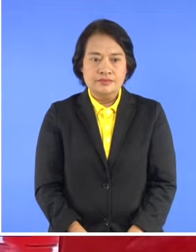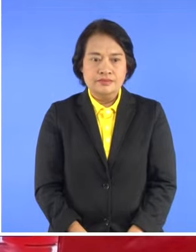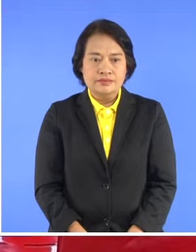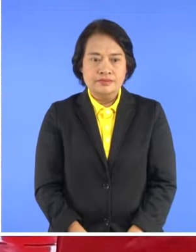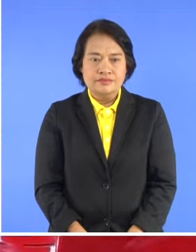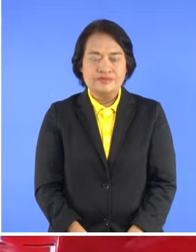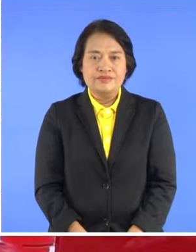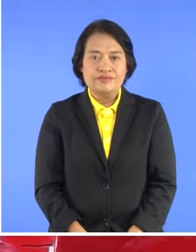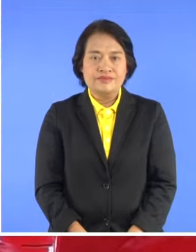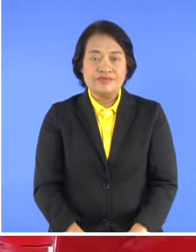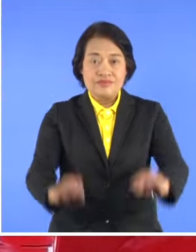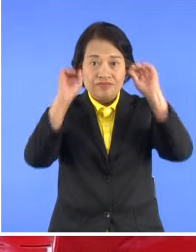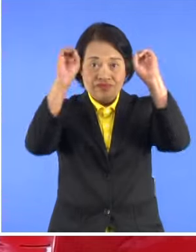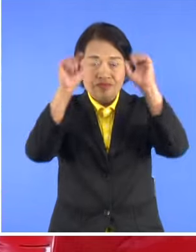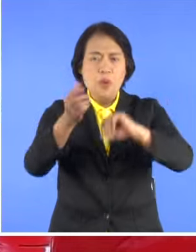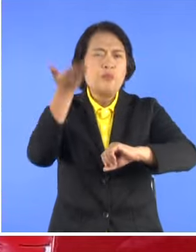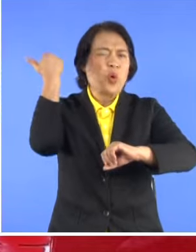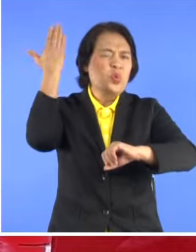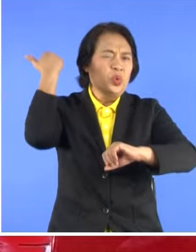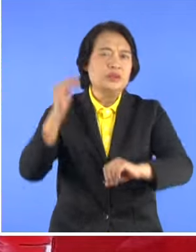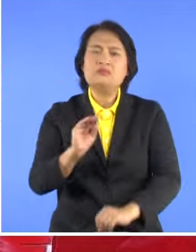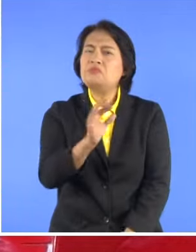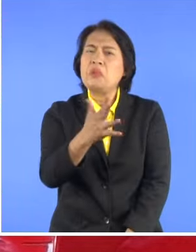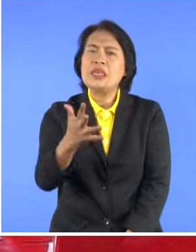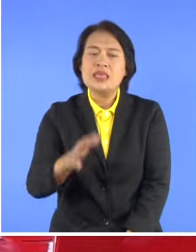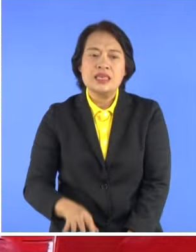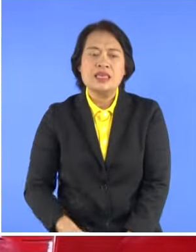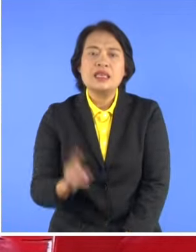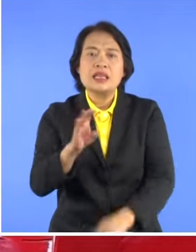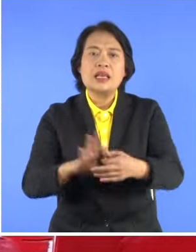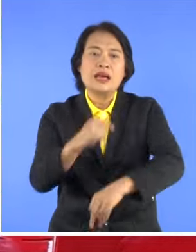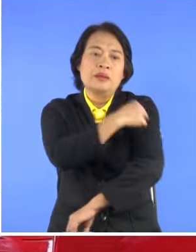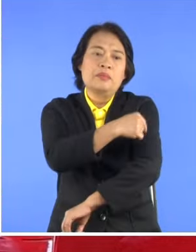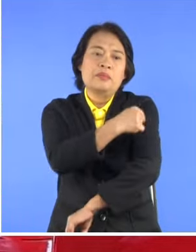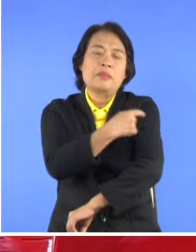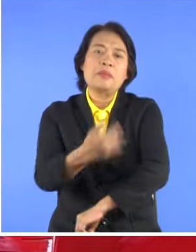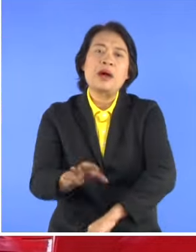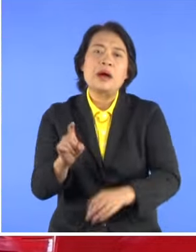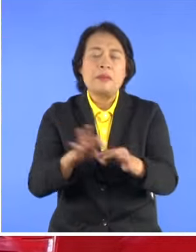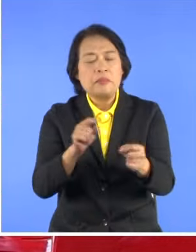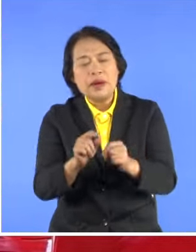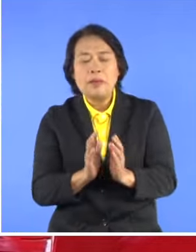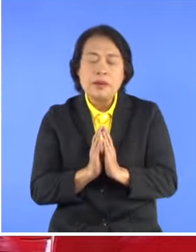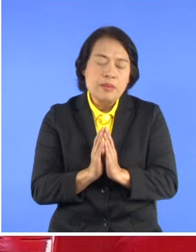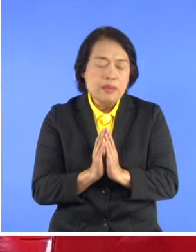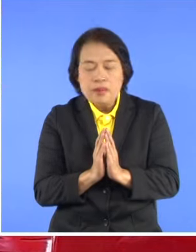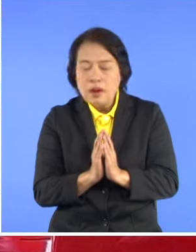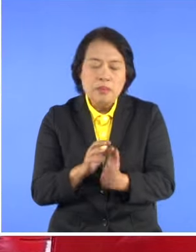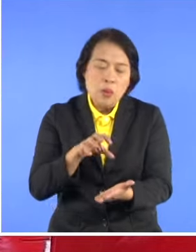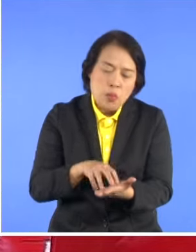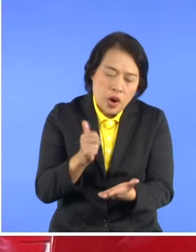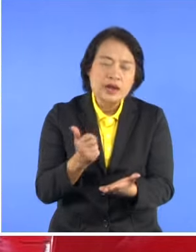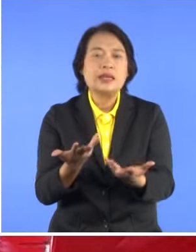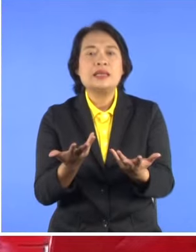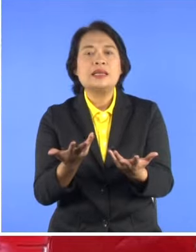ตอนครูบาอาจารย์น่ะก็ไม่มีลาบูบู้เราก็เลยเอาคาถาเป็นมหาเสน่ห์บ้างเป็นโชคลาภบ้างอ่าเอามาประกอบ